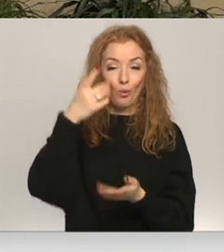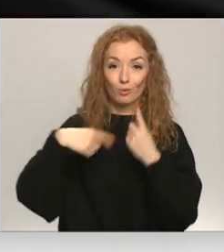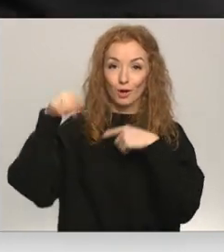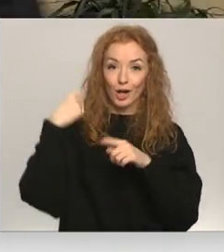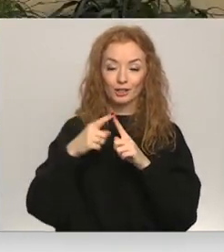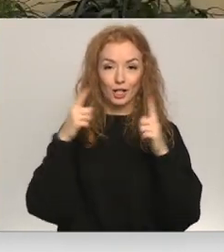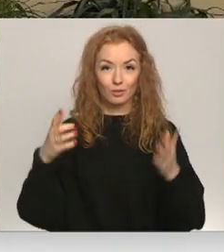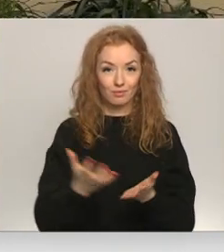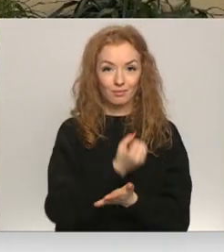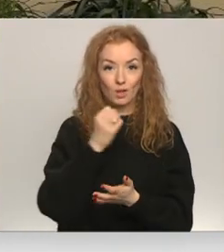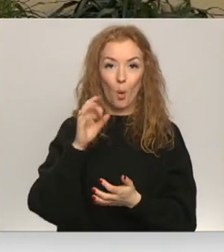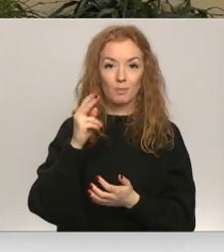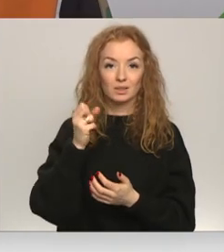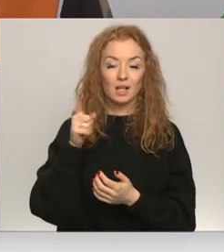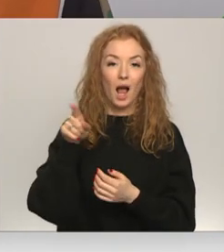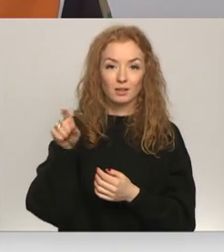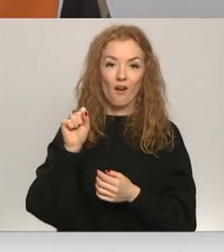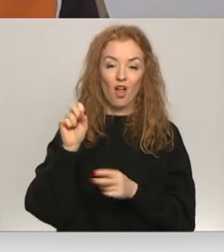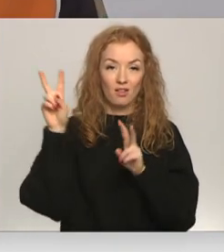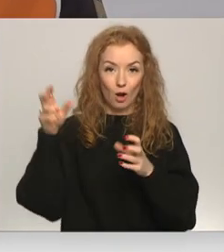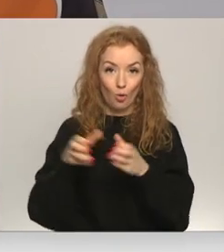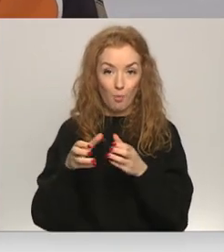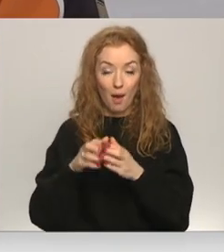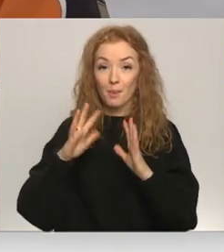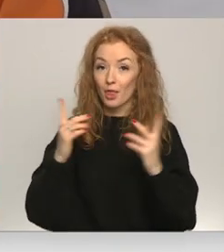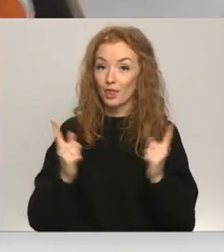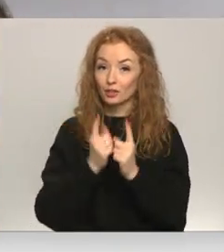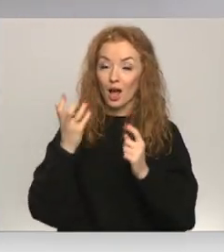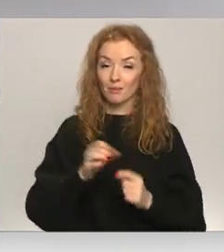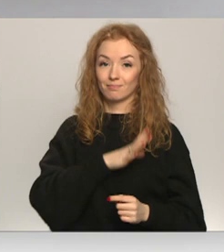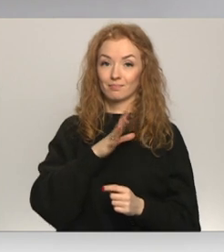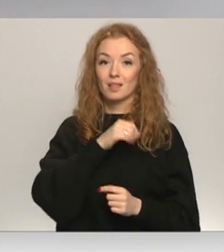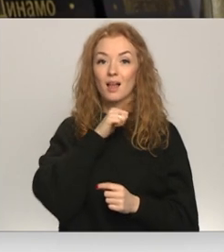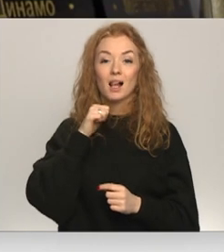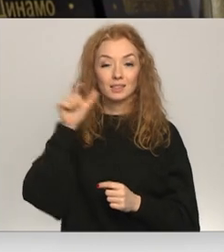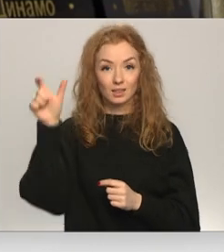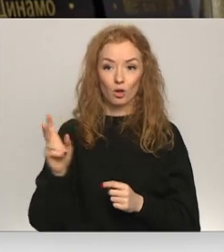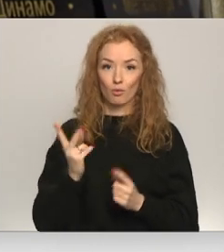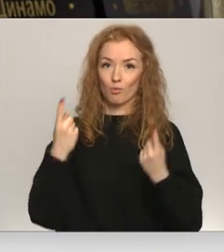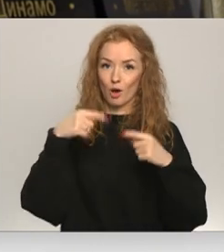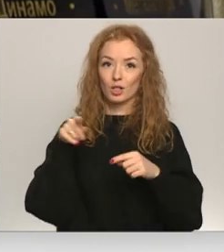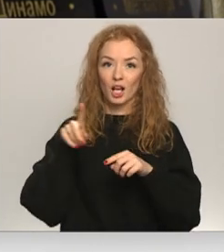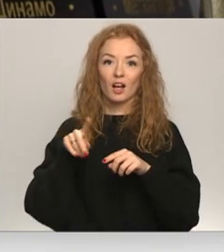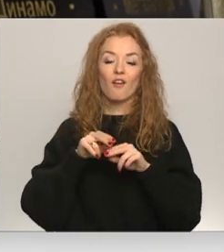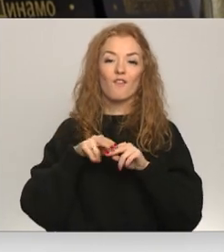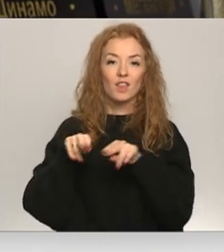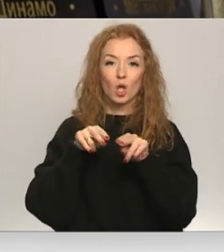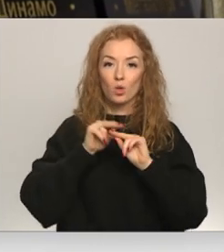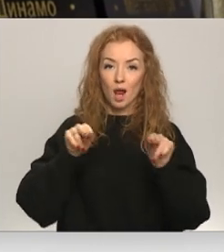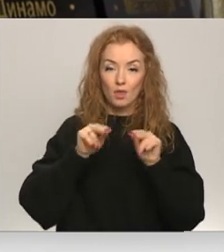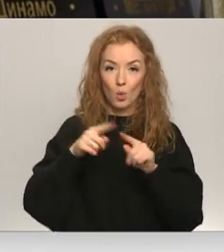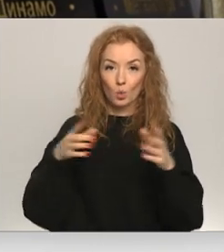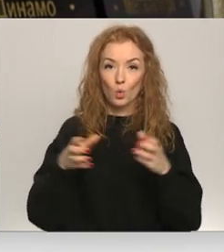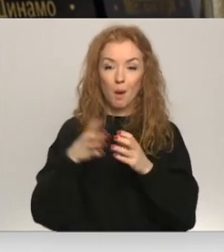sezonā izcīnīja Omskas avangarda komanda. Bet tikšanās ar kādreizējo talsinieku, kurš šobrīd ir video treneris un kopā ar